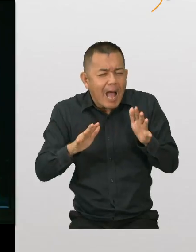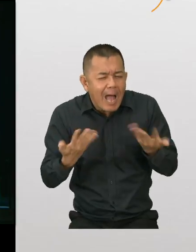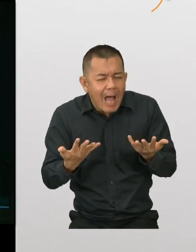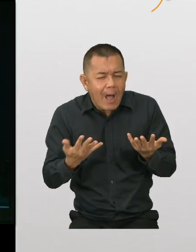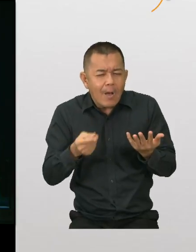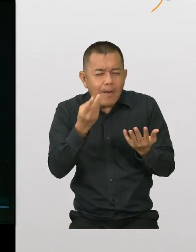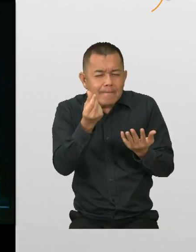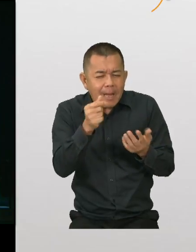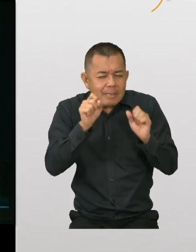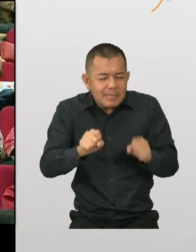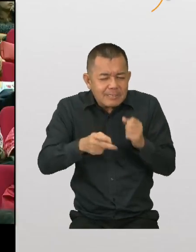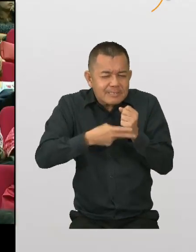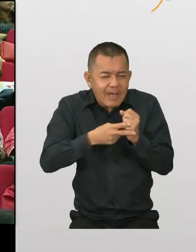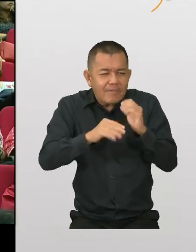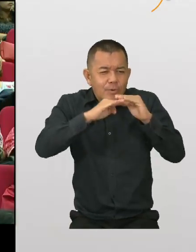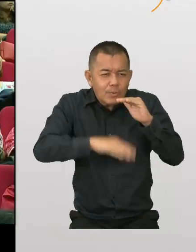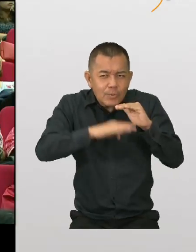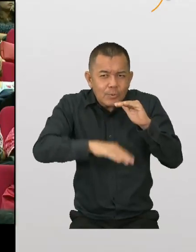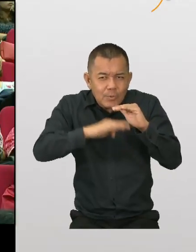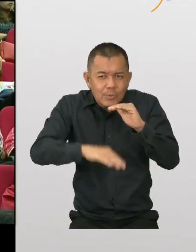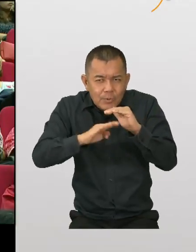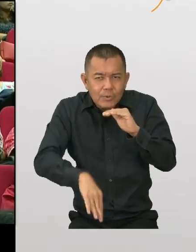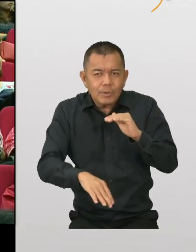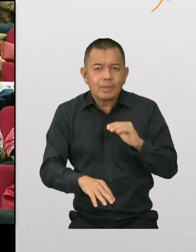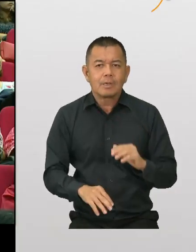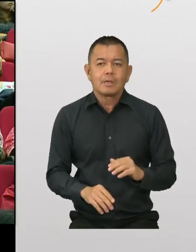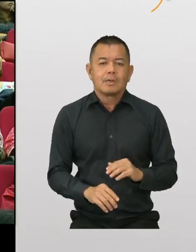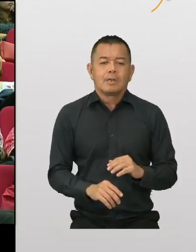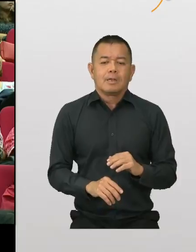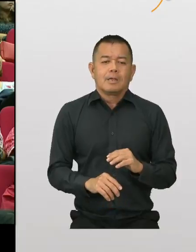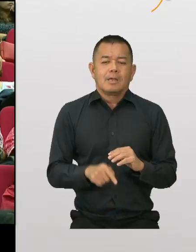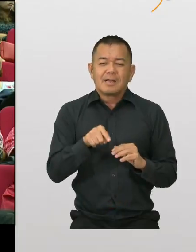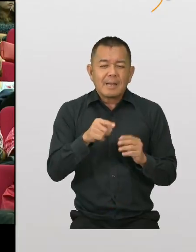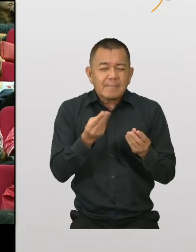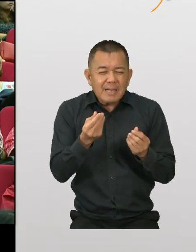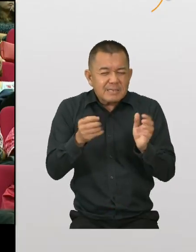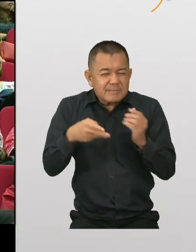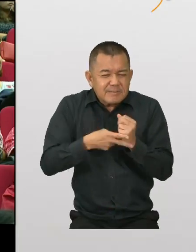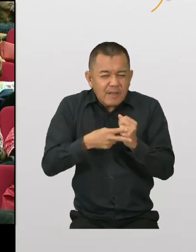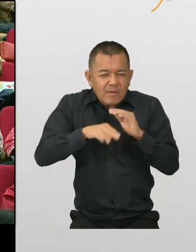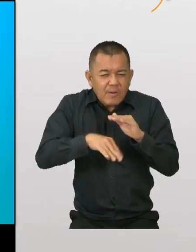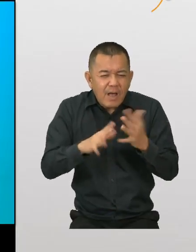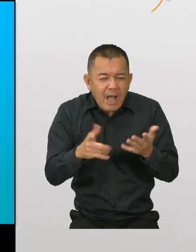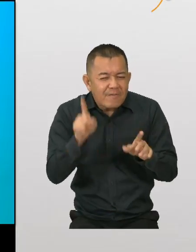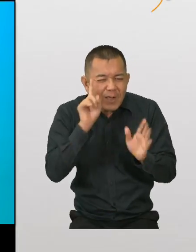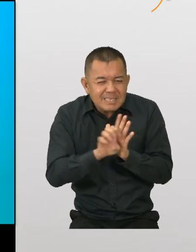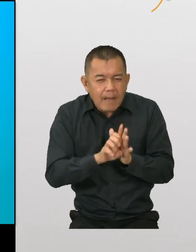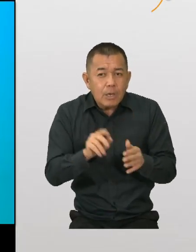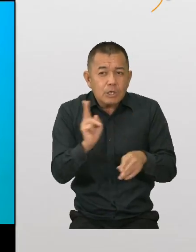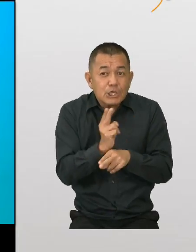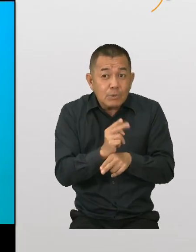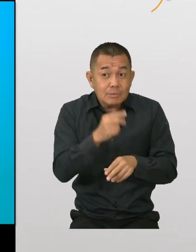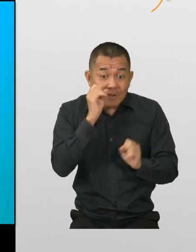例如 For 如果 example, 想上网 If you want 看连 to 续剧 watch 和电影 a drama serial or a movie online, please do not use